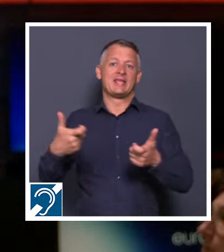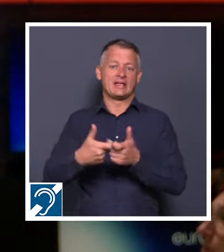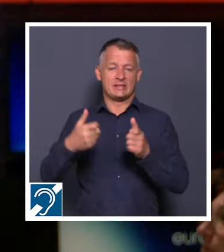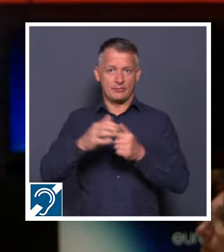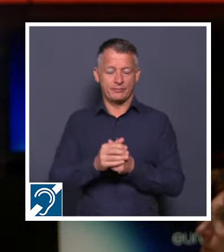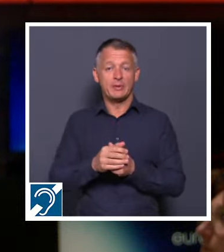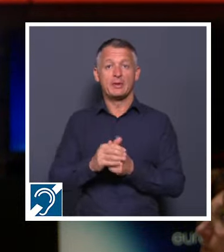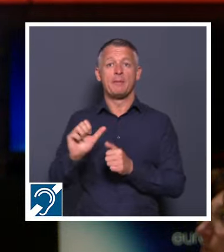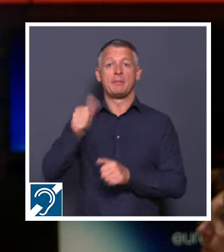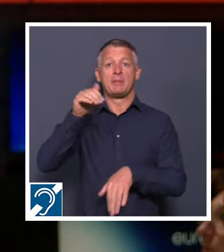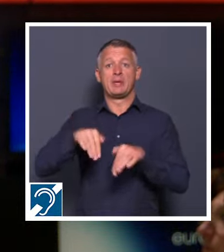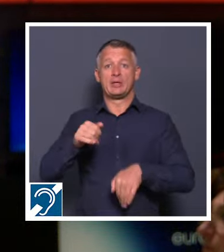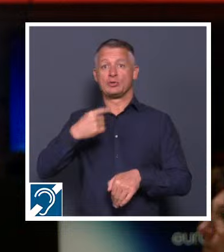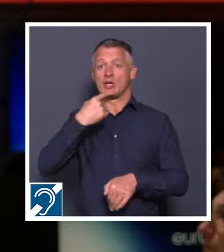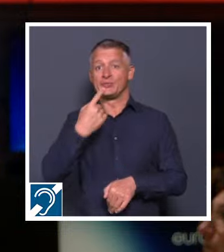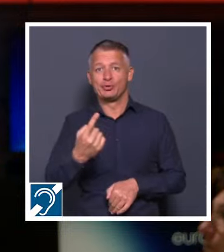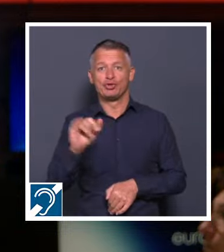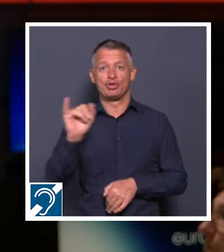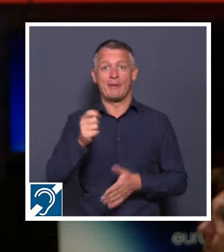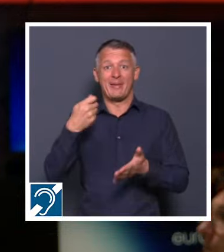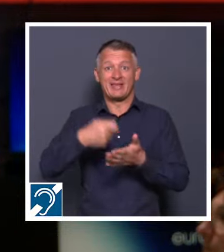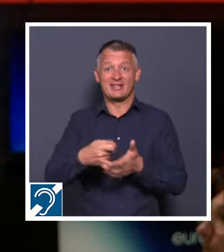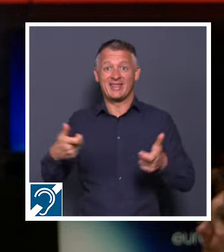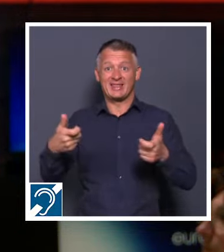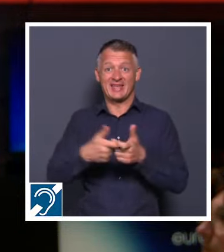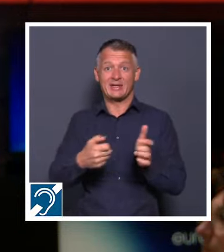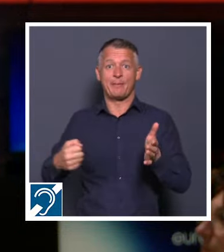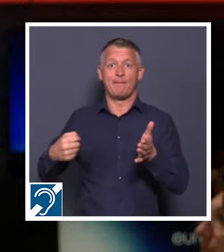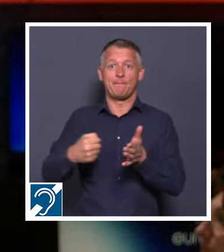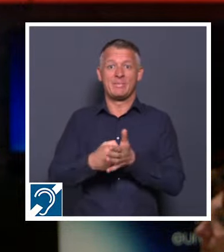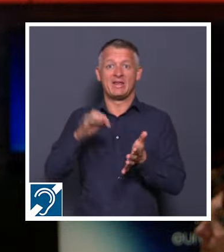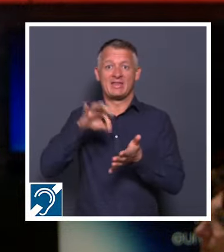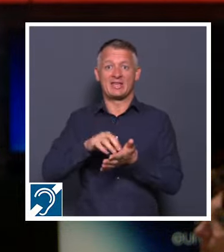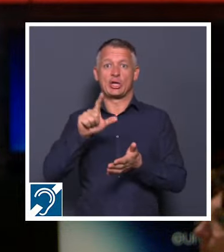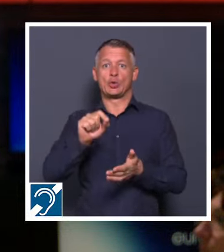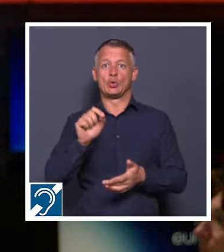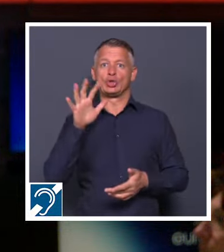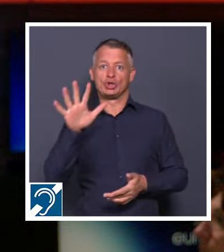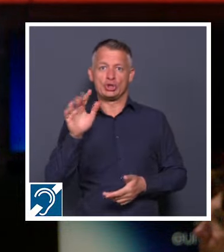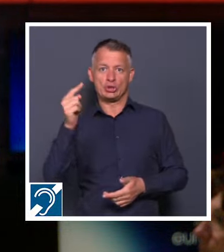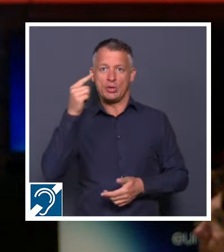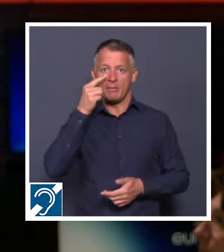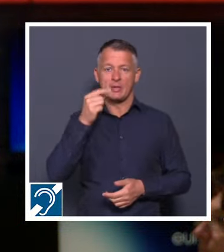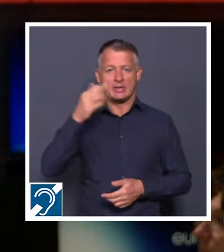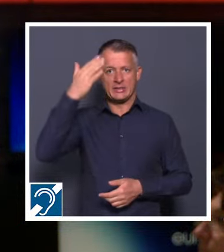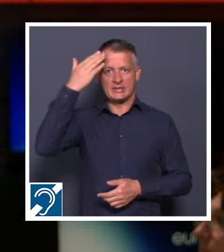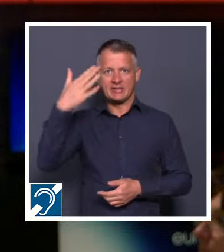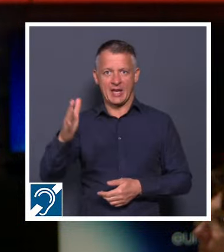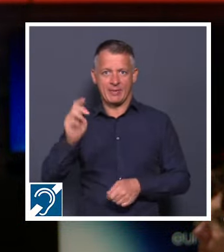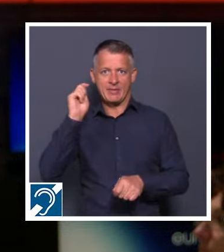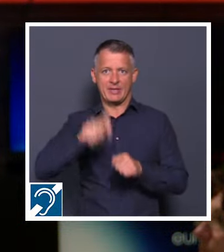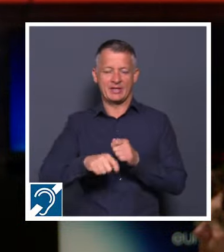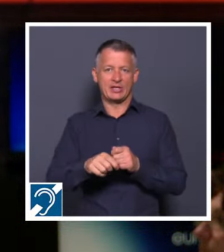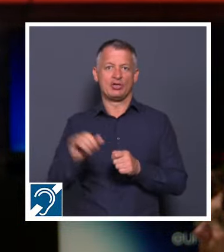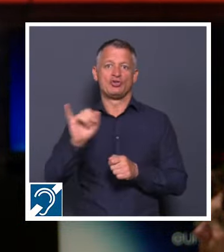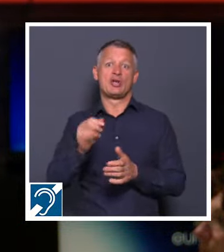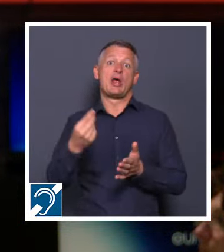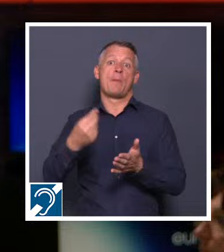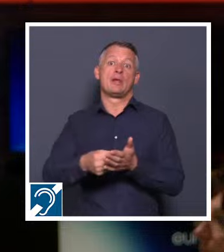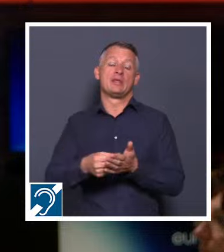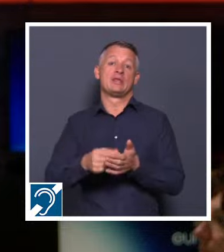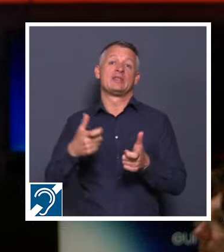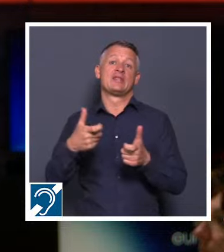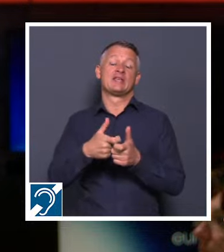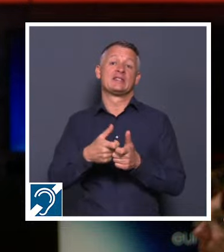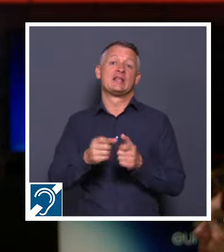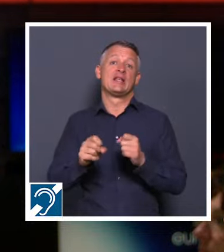a anunțat că cei care își plătesc taxele până la 25 noiembrie scapă de penalități, iar contribuabilii corecți, cei cu taxele plătite la zi,